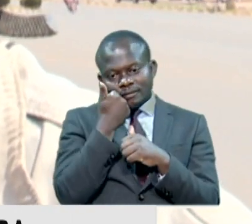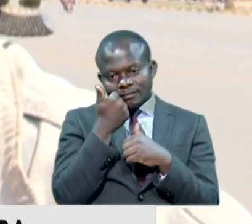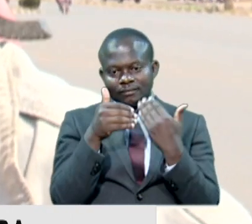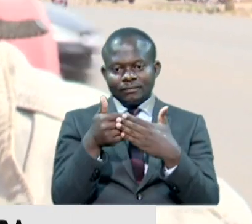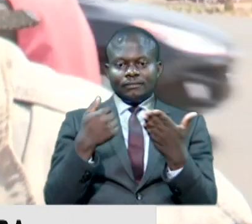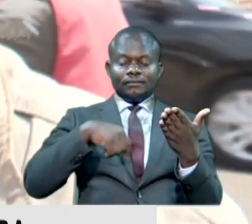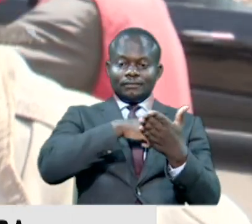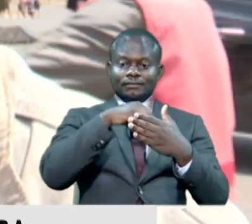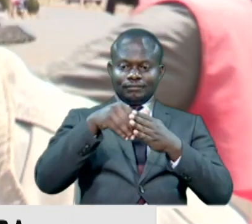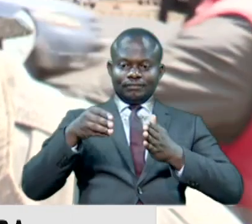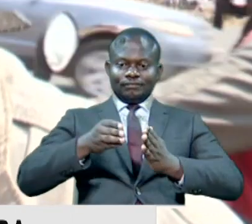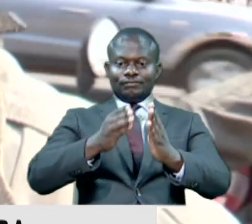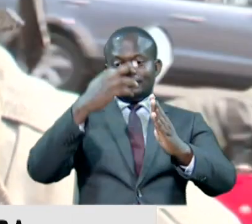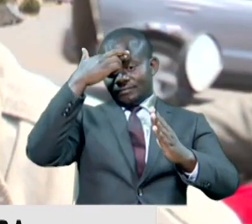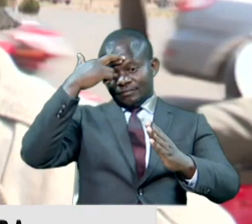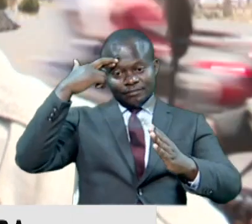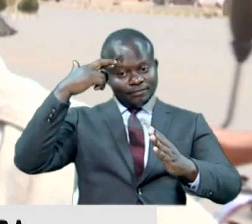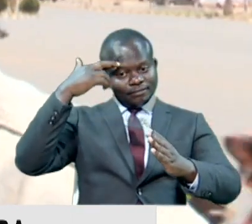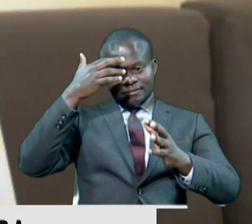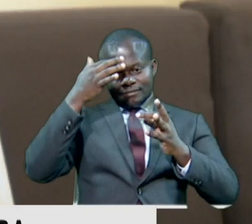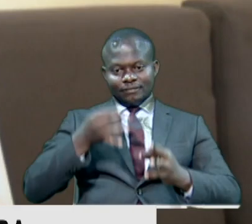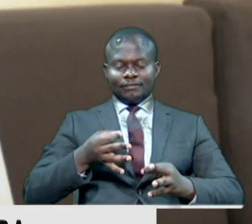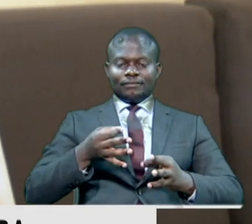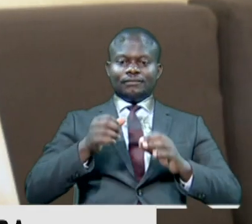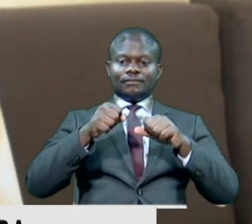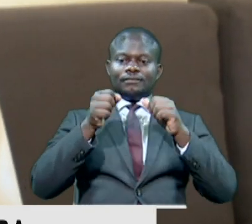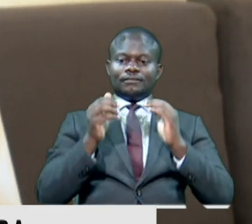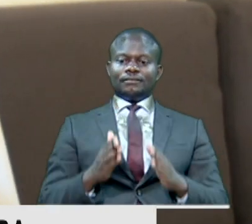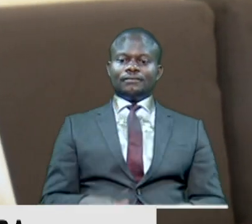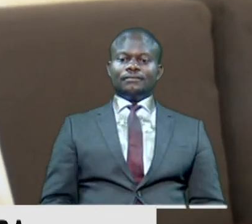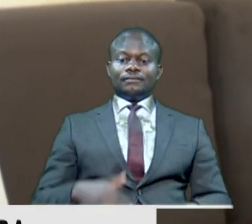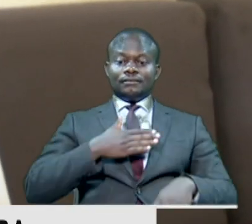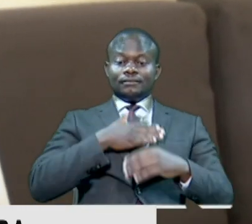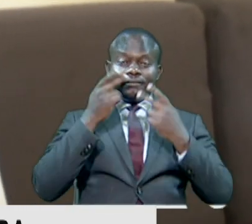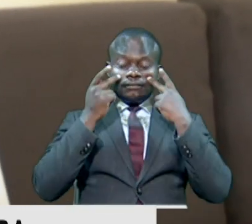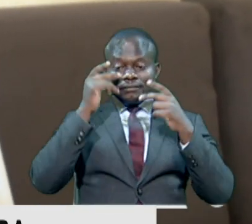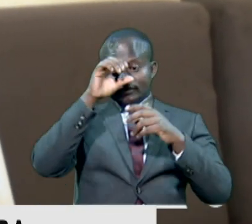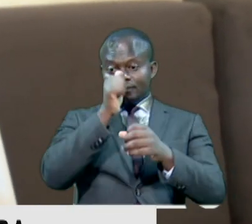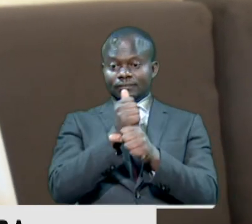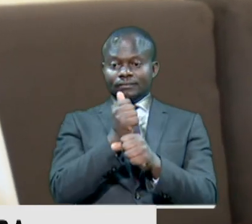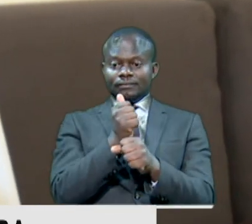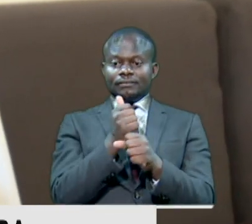mu mihanda cyo cyatumye mba umumotari nabonaga muri make ndi umushomeri